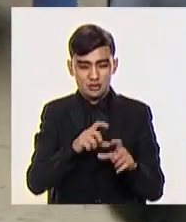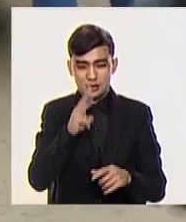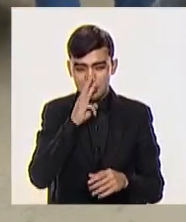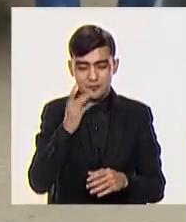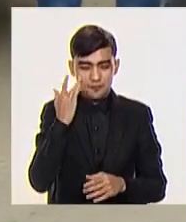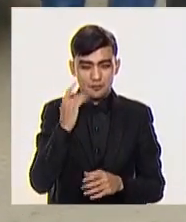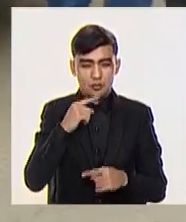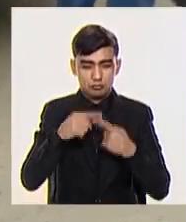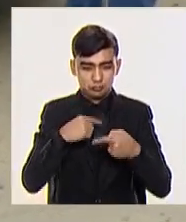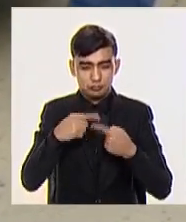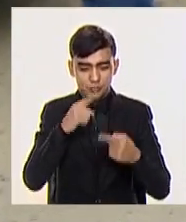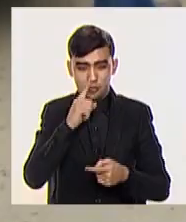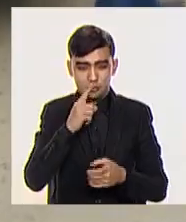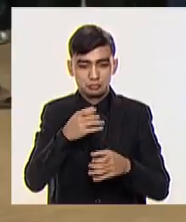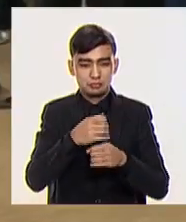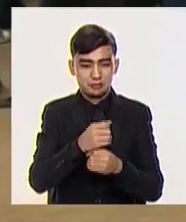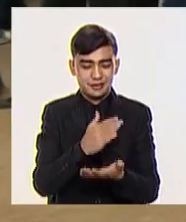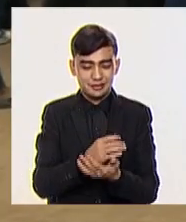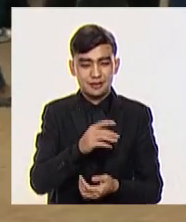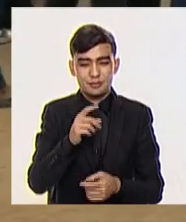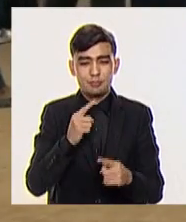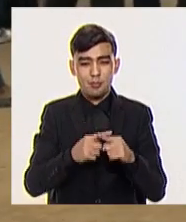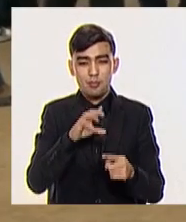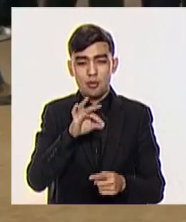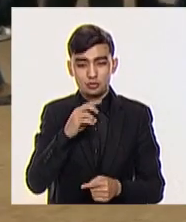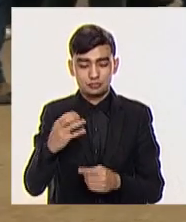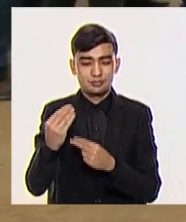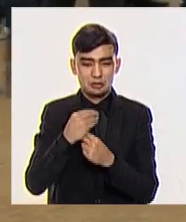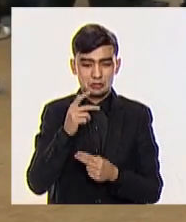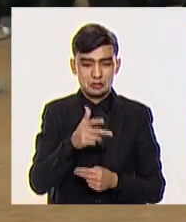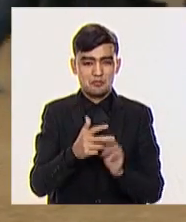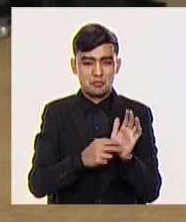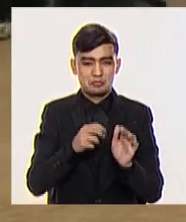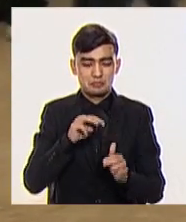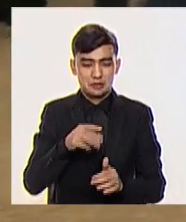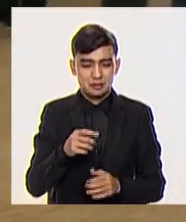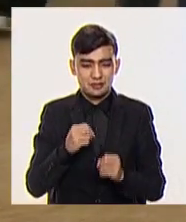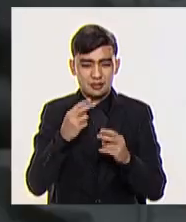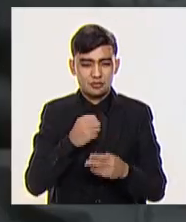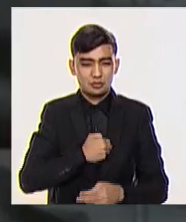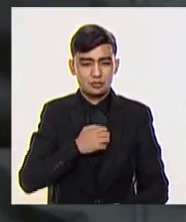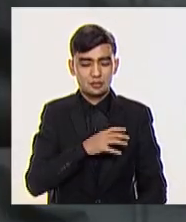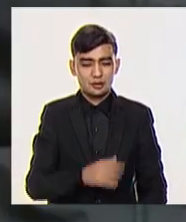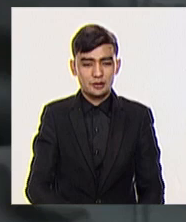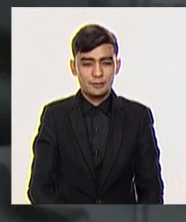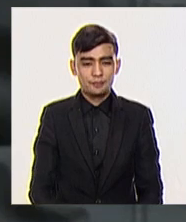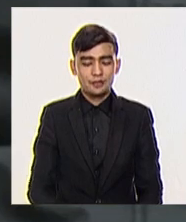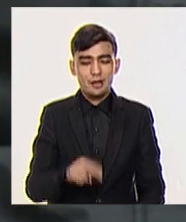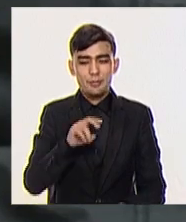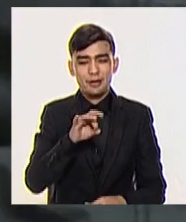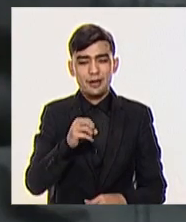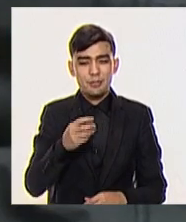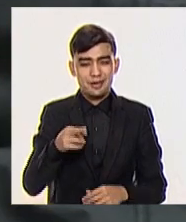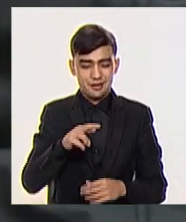жылдан жылға азайып барады. Тіпті жылдық сияқыға 3800 теңге түсті деп ашынып отыр. Премияларымызды дұрыс